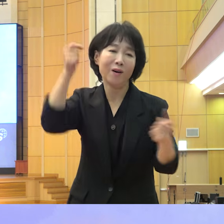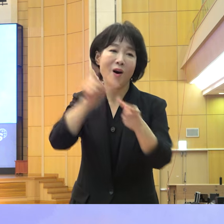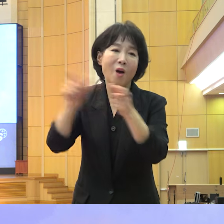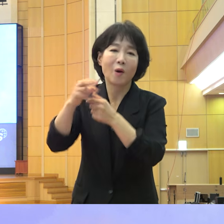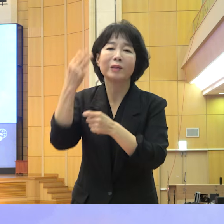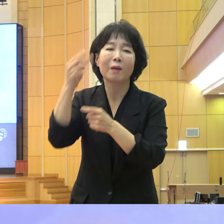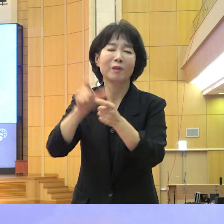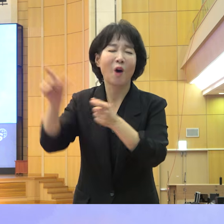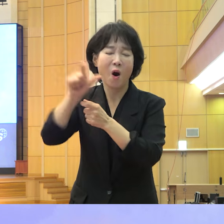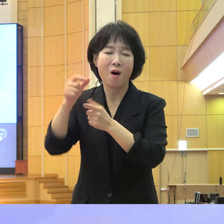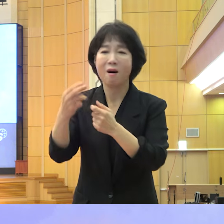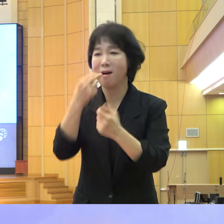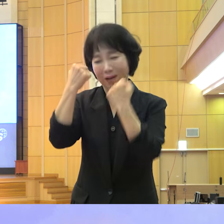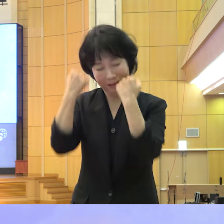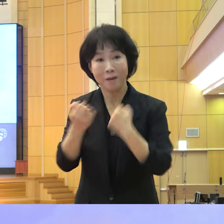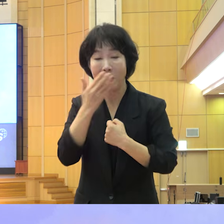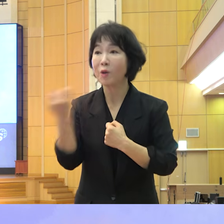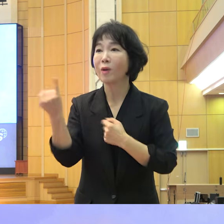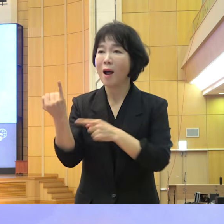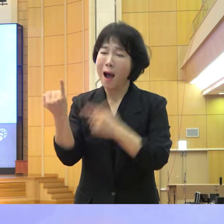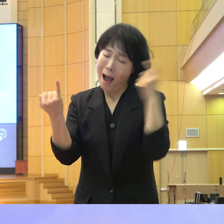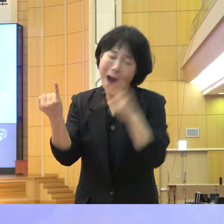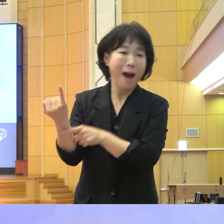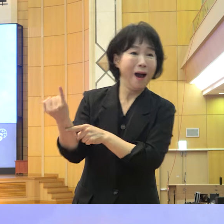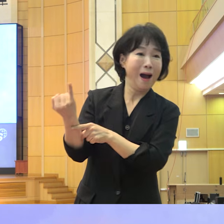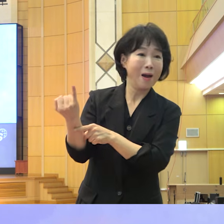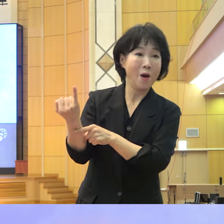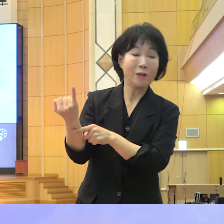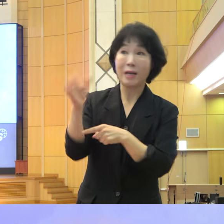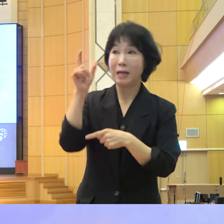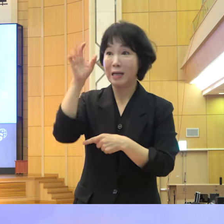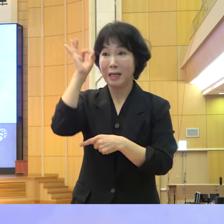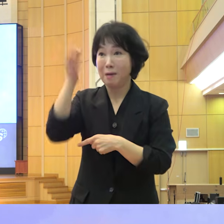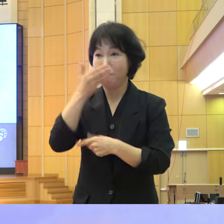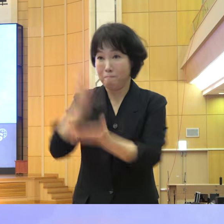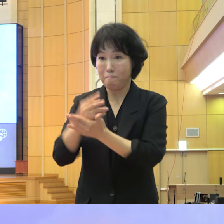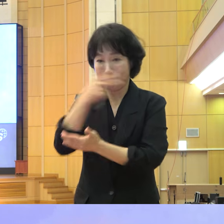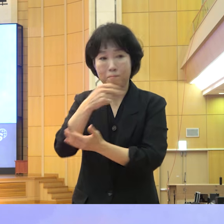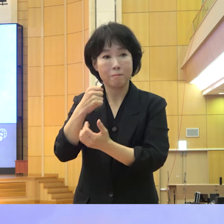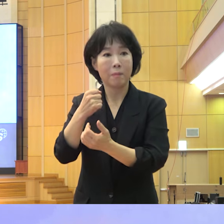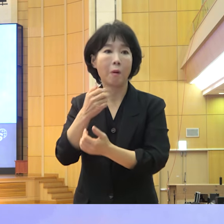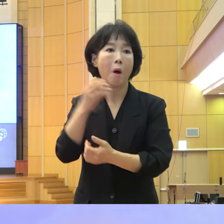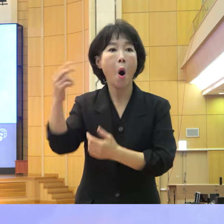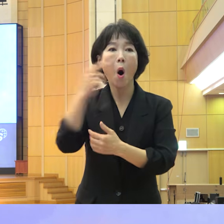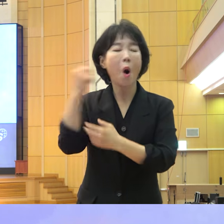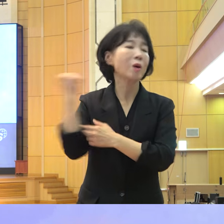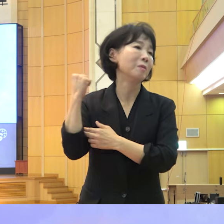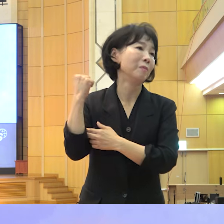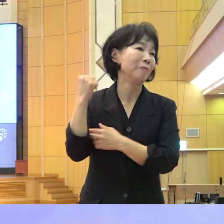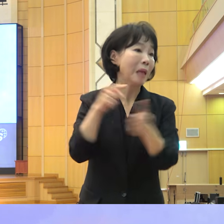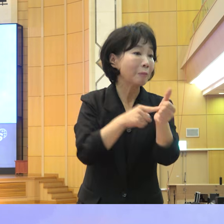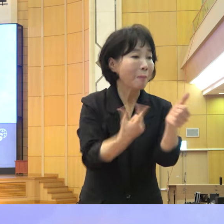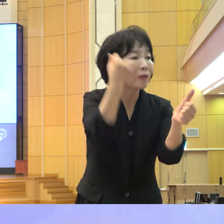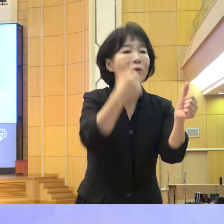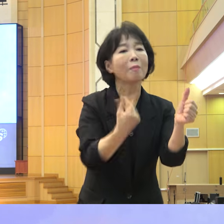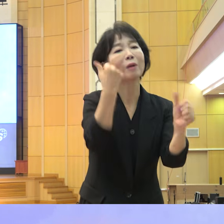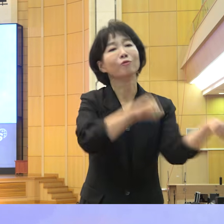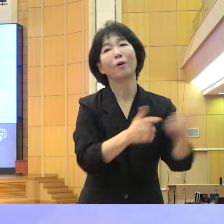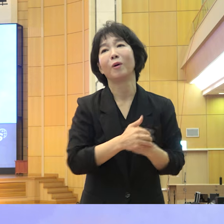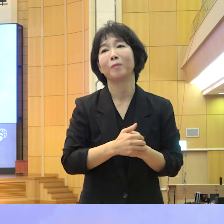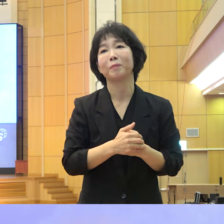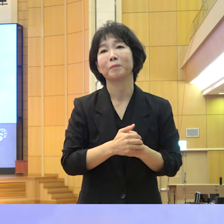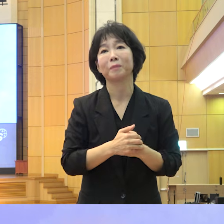살아. 참 묘하게요. 데이터를 보면요, 남자들보다 평균